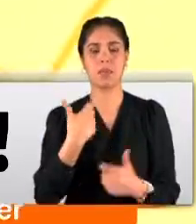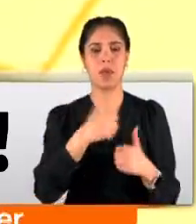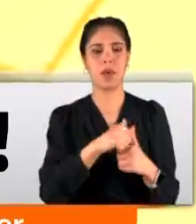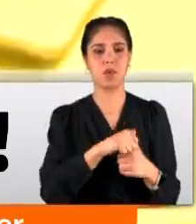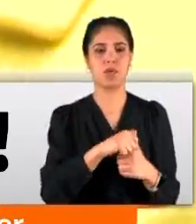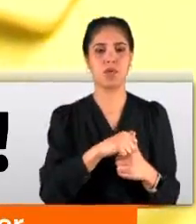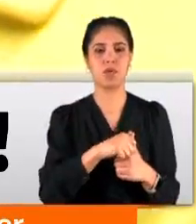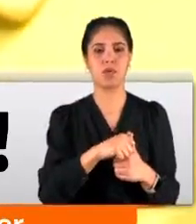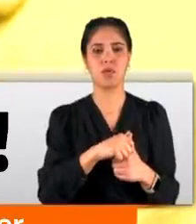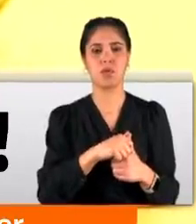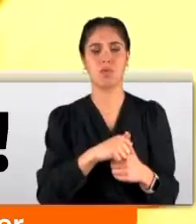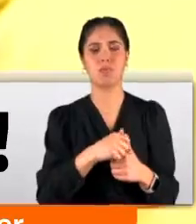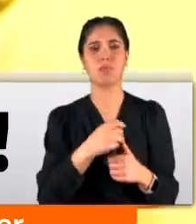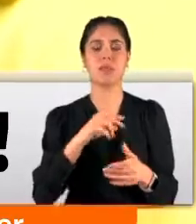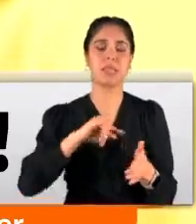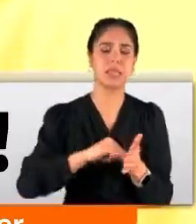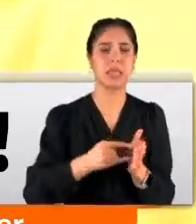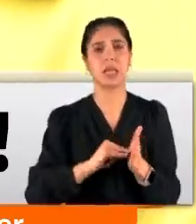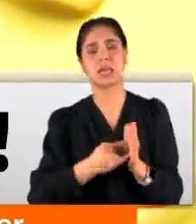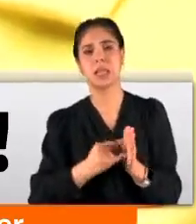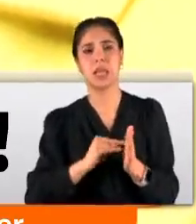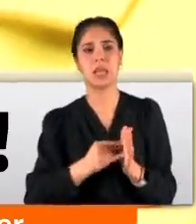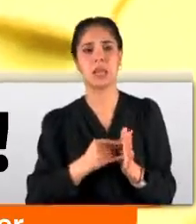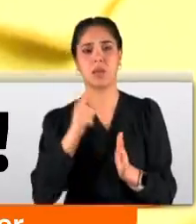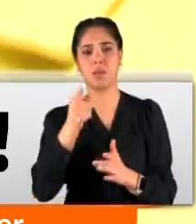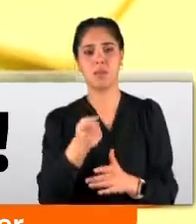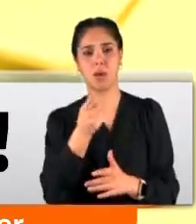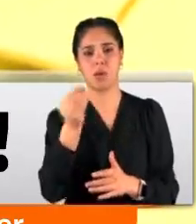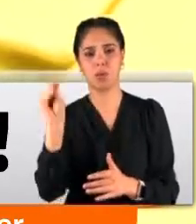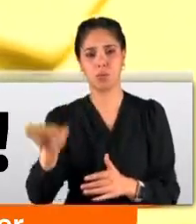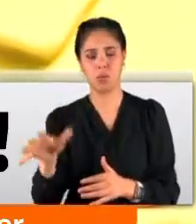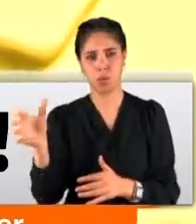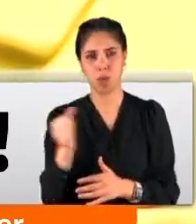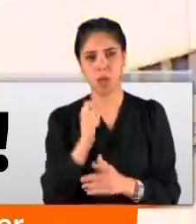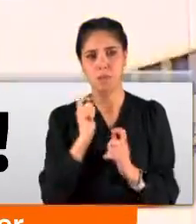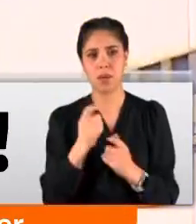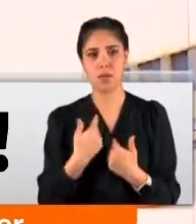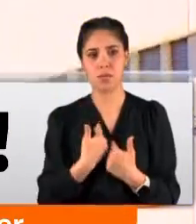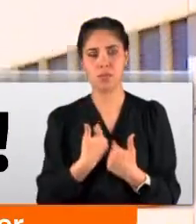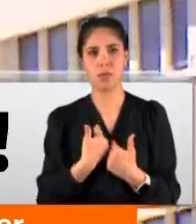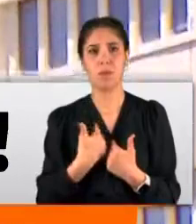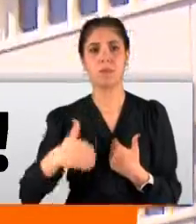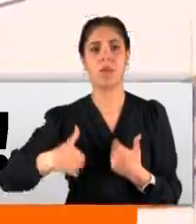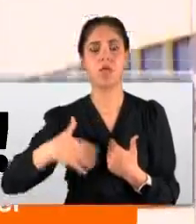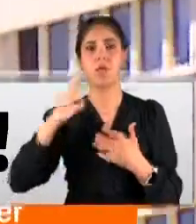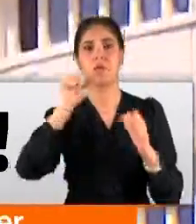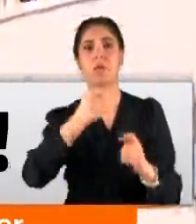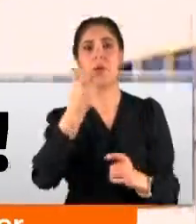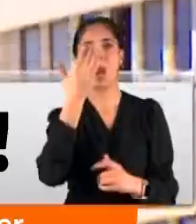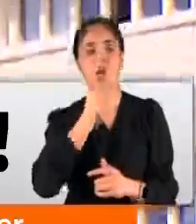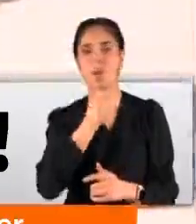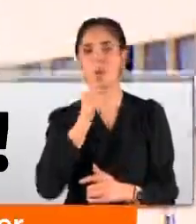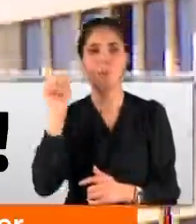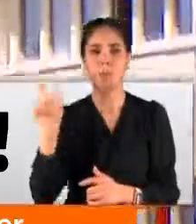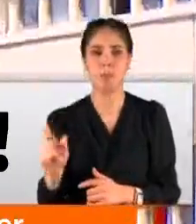eşimden, boğazımızdan kısıyoruz. Ama o cihazı o çocuğa almak zorundayım. Avukat tutacak parası olmayan baba